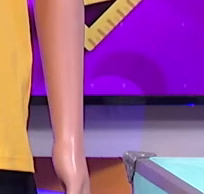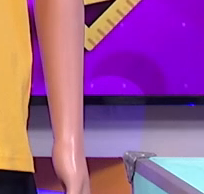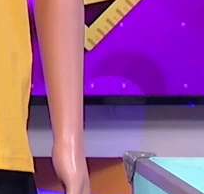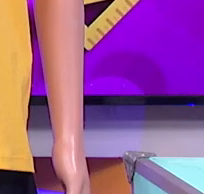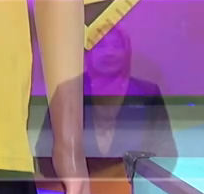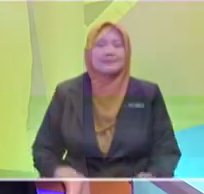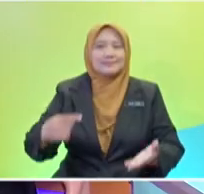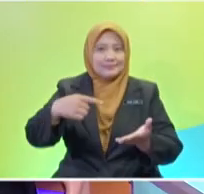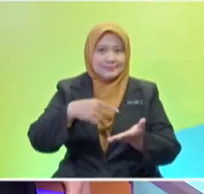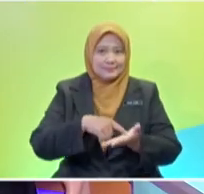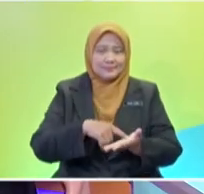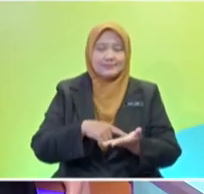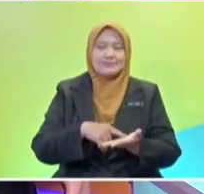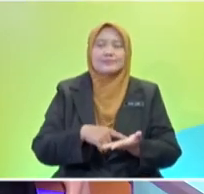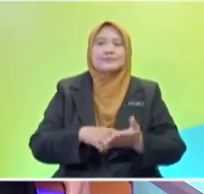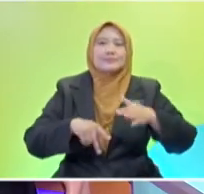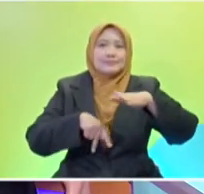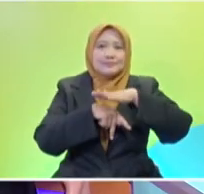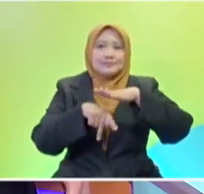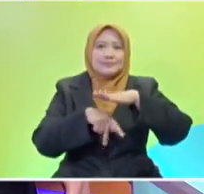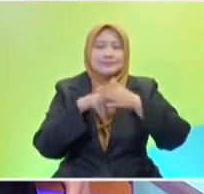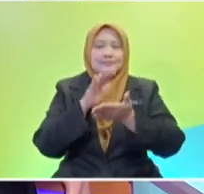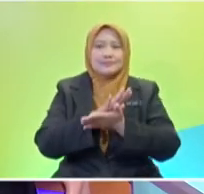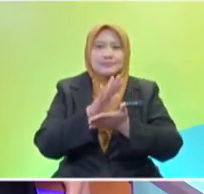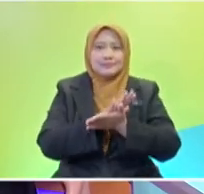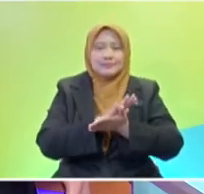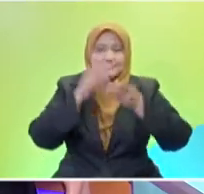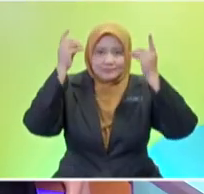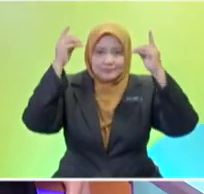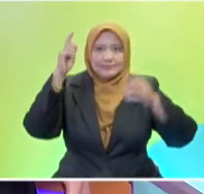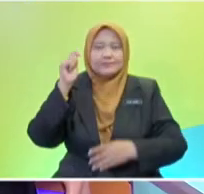inilah Dia prasekolah di Net TV bersama